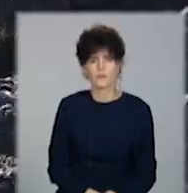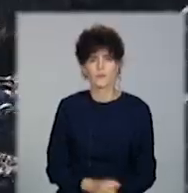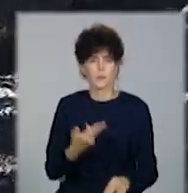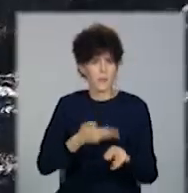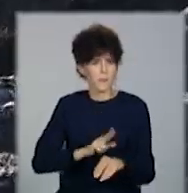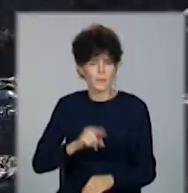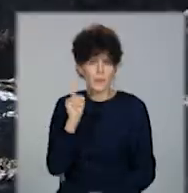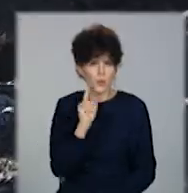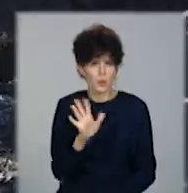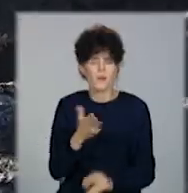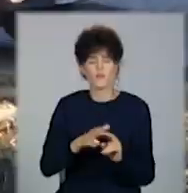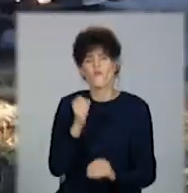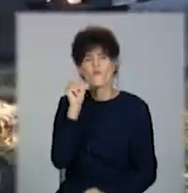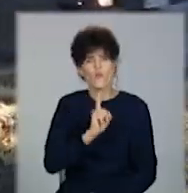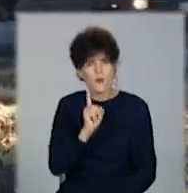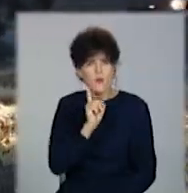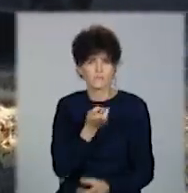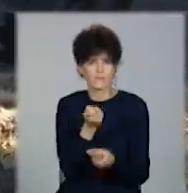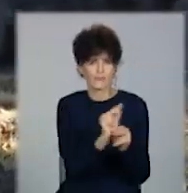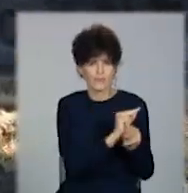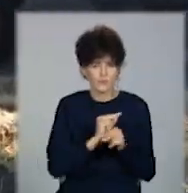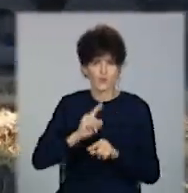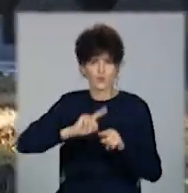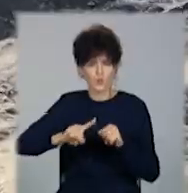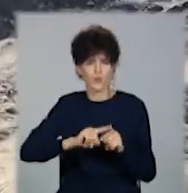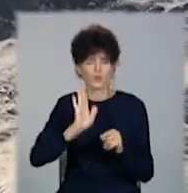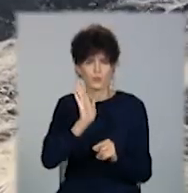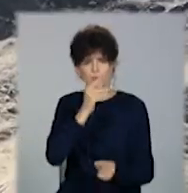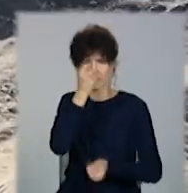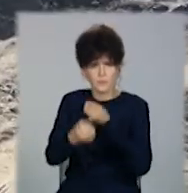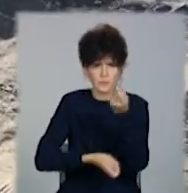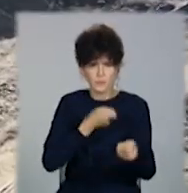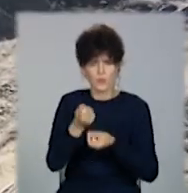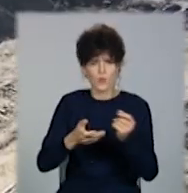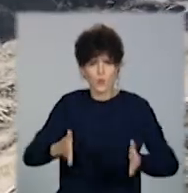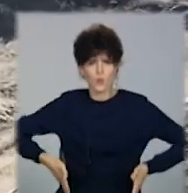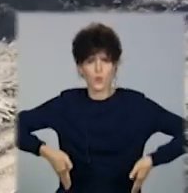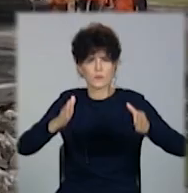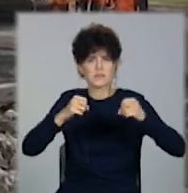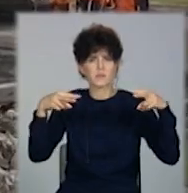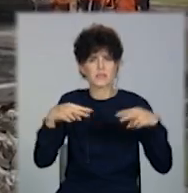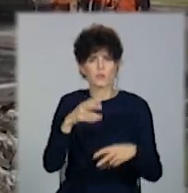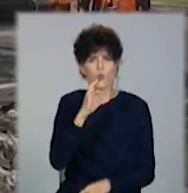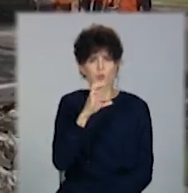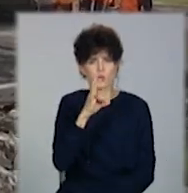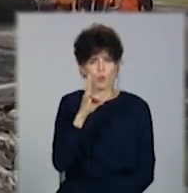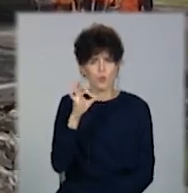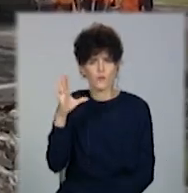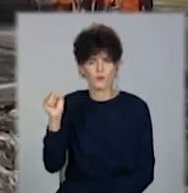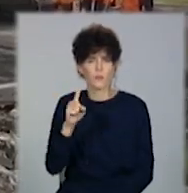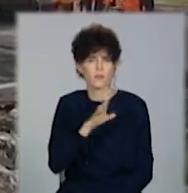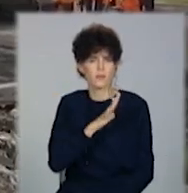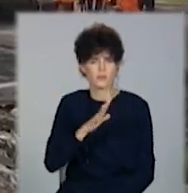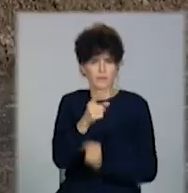Незручності тимчасові, запевняють комунальники. На місці котловану підрядники будують міцну дорожню основу, аби надалі не було